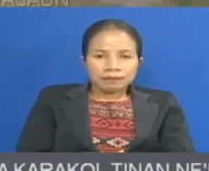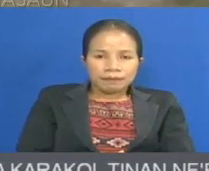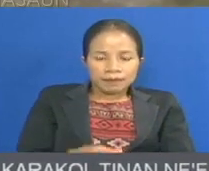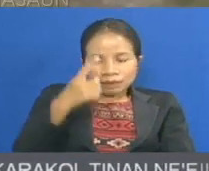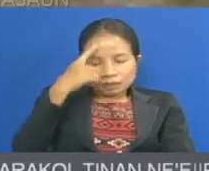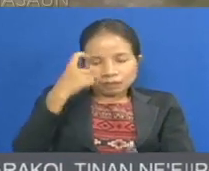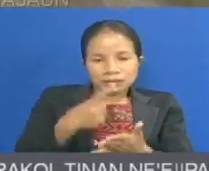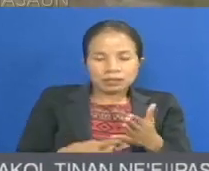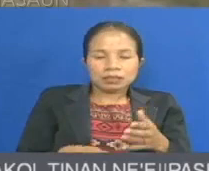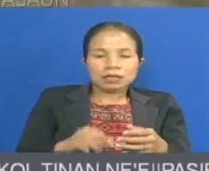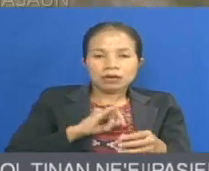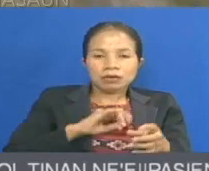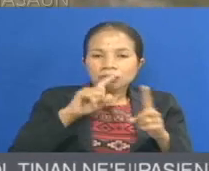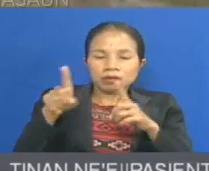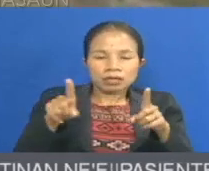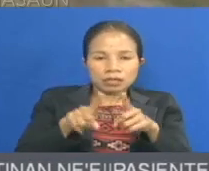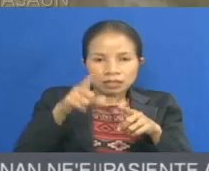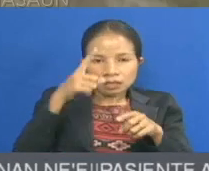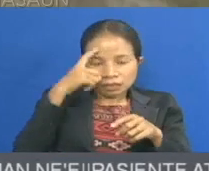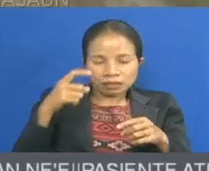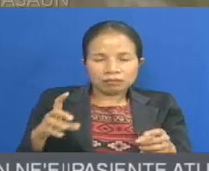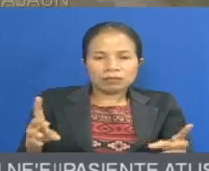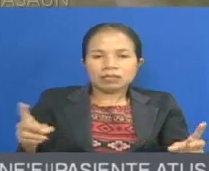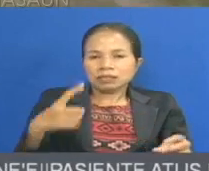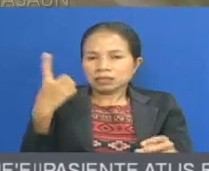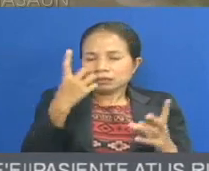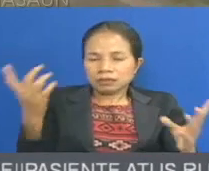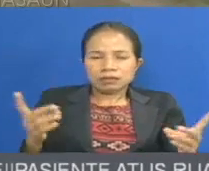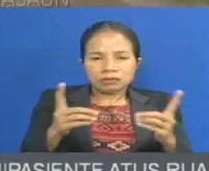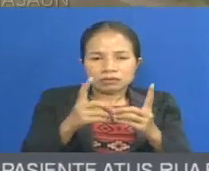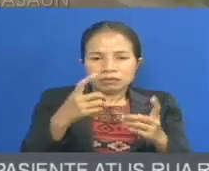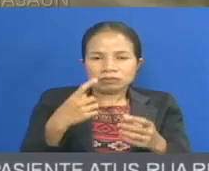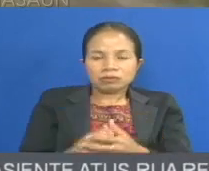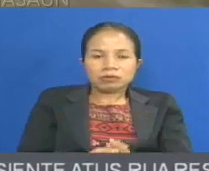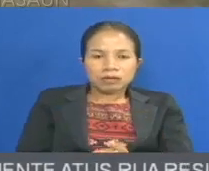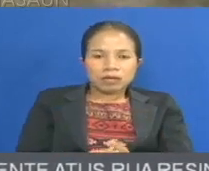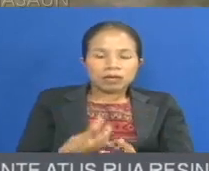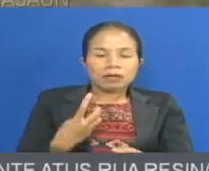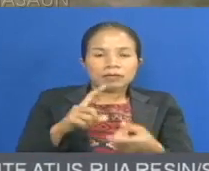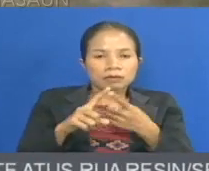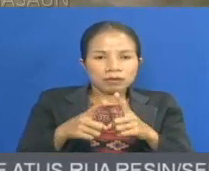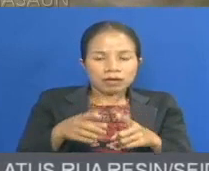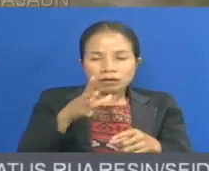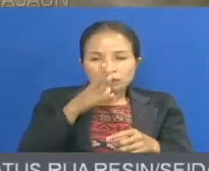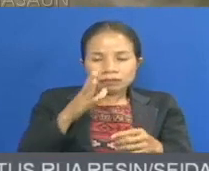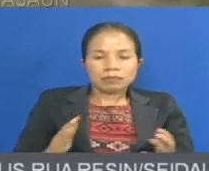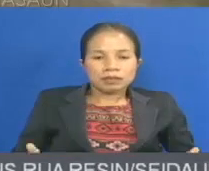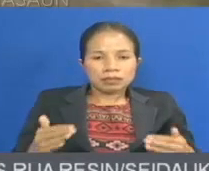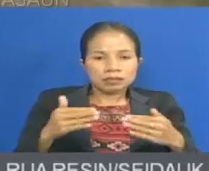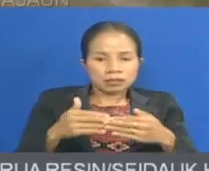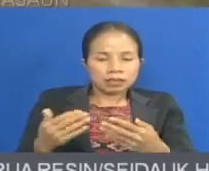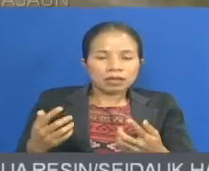Tamba sa hau koliansa ne, tamba ne akontese dala barakona. A minha maluk, inang ising rua, atulori